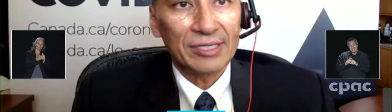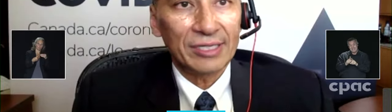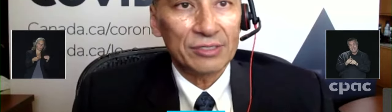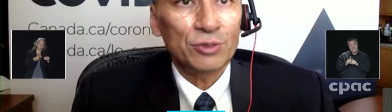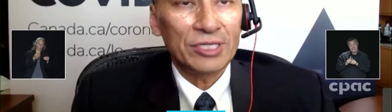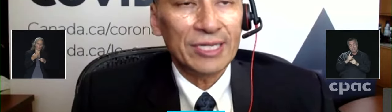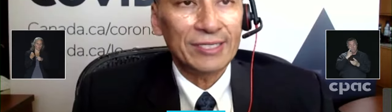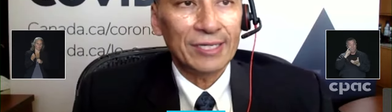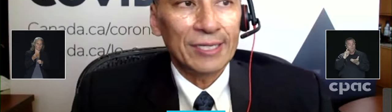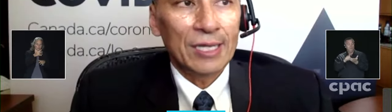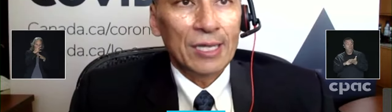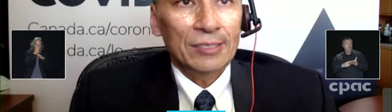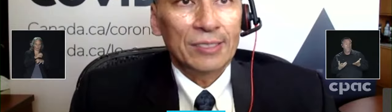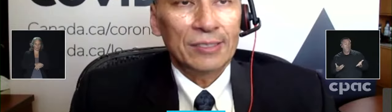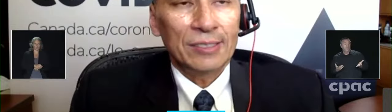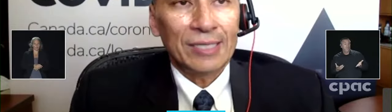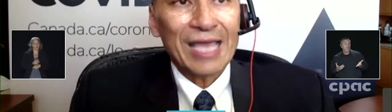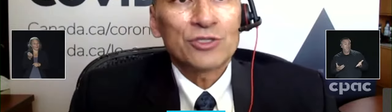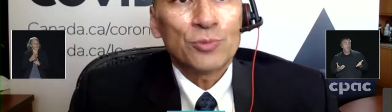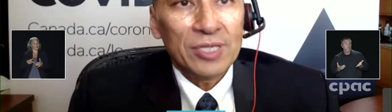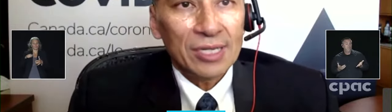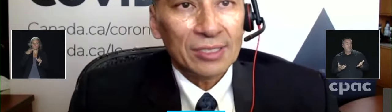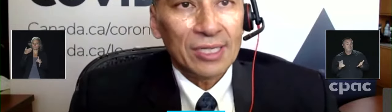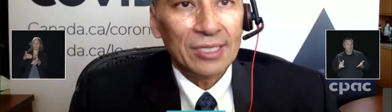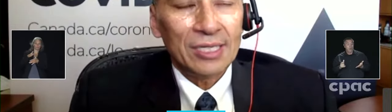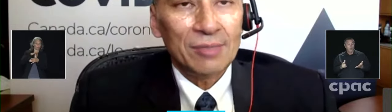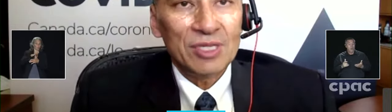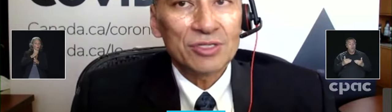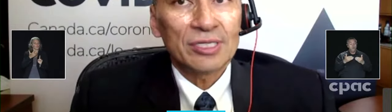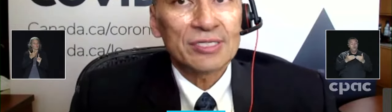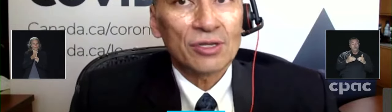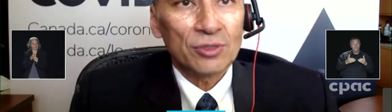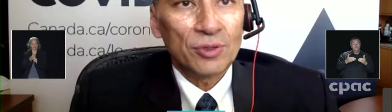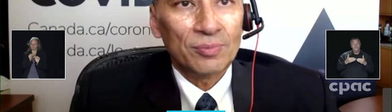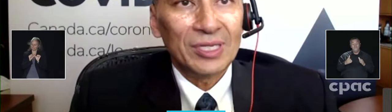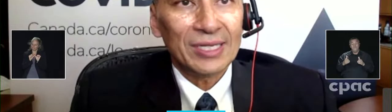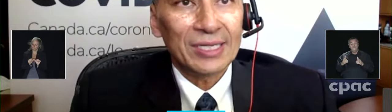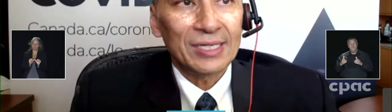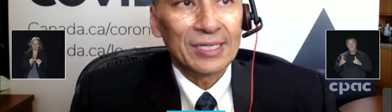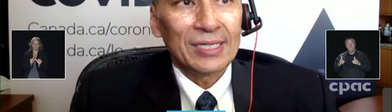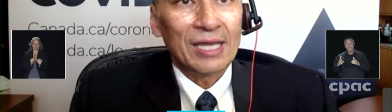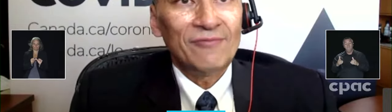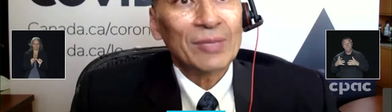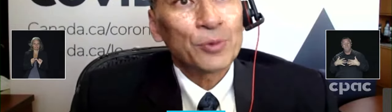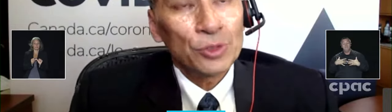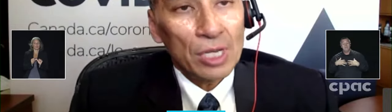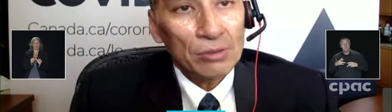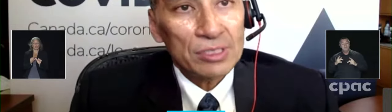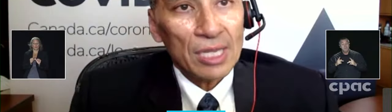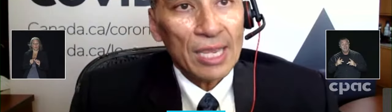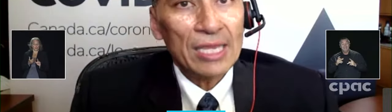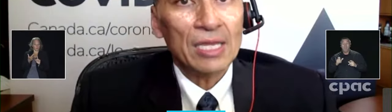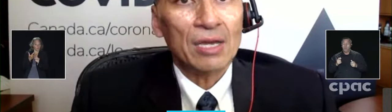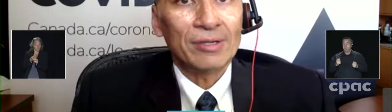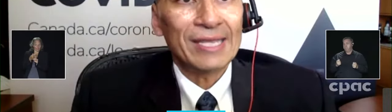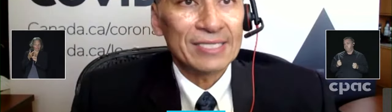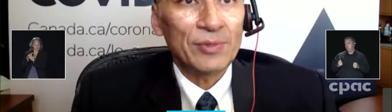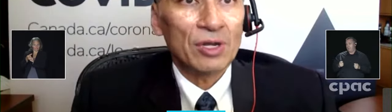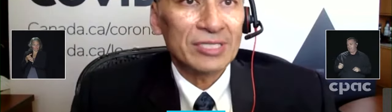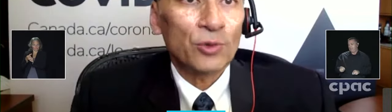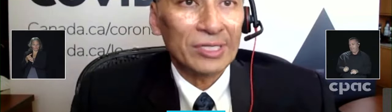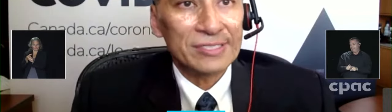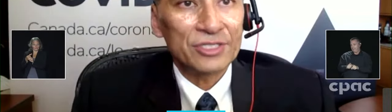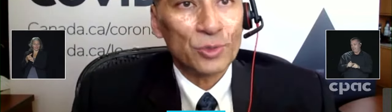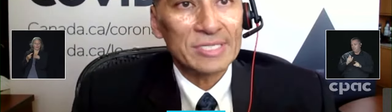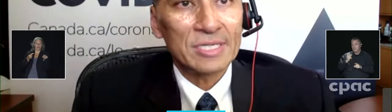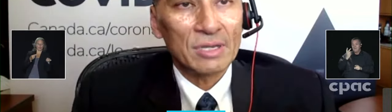on a constaté et souligné d'assouplir les mesures de santé publique avec prudence et en